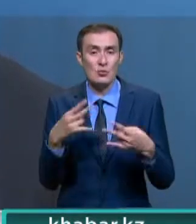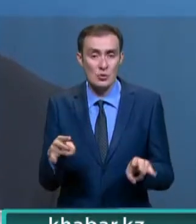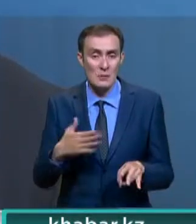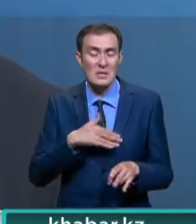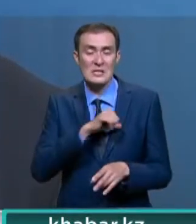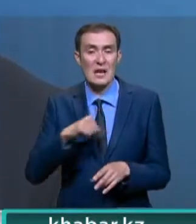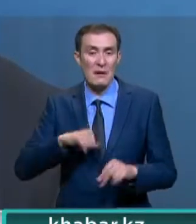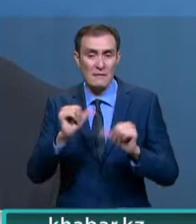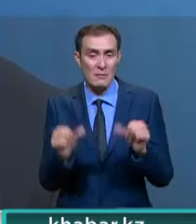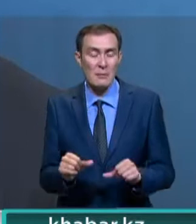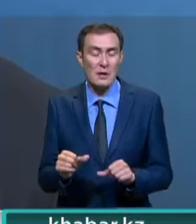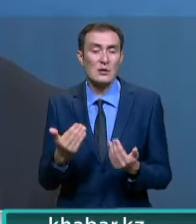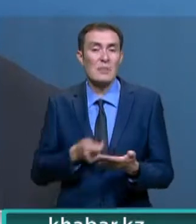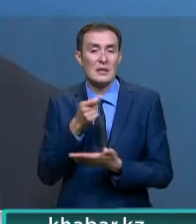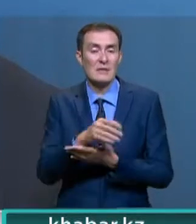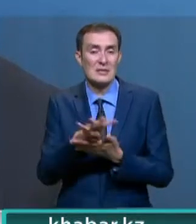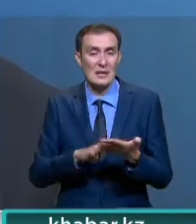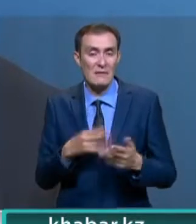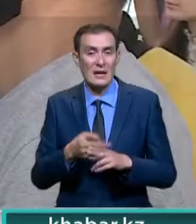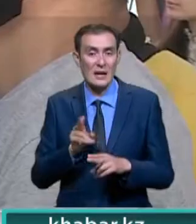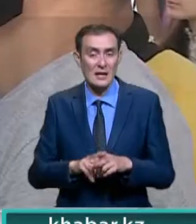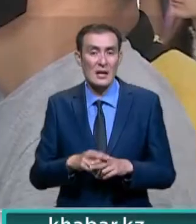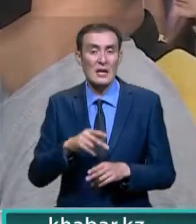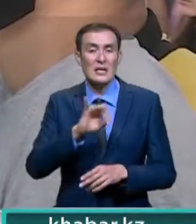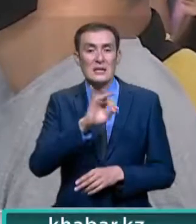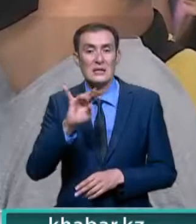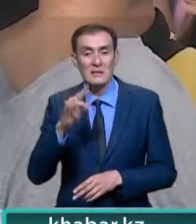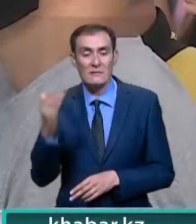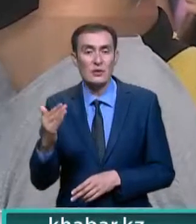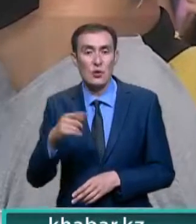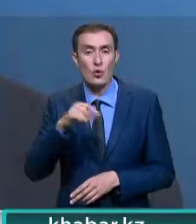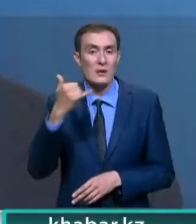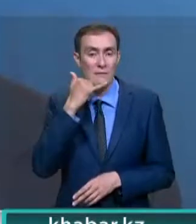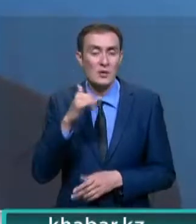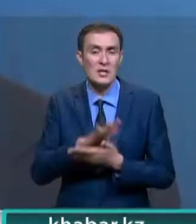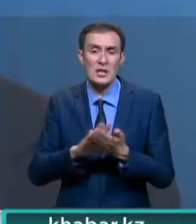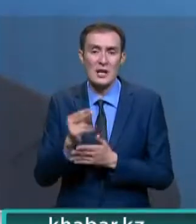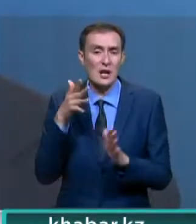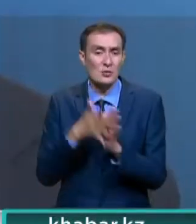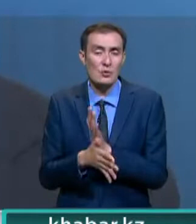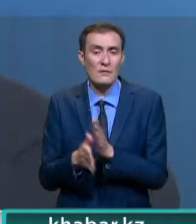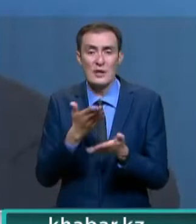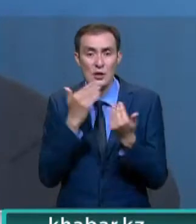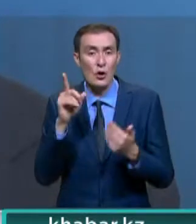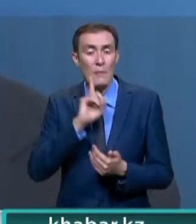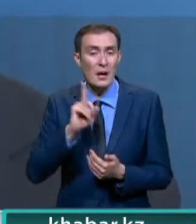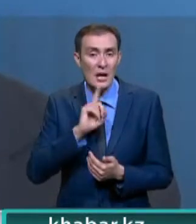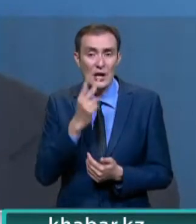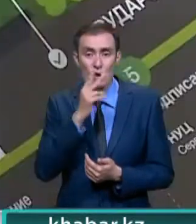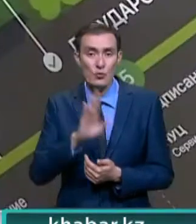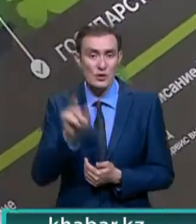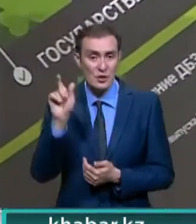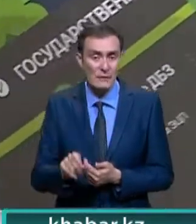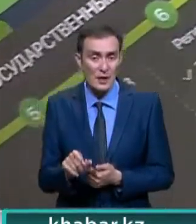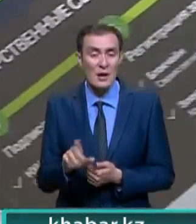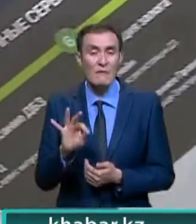Плюс подача заявки – это всего лишь два поля. Это и на телефон. Потенциальный клиент не несет никаких расходов до того, пока он не увидит,